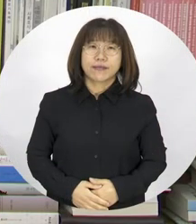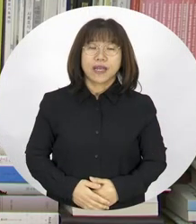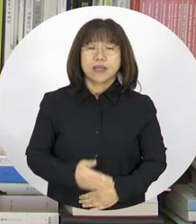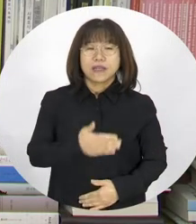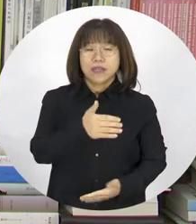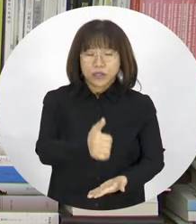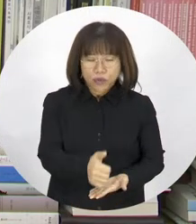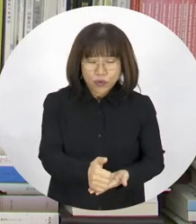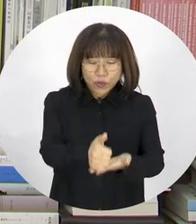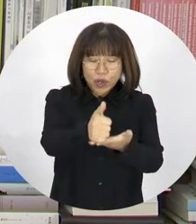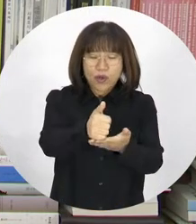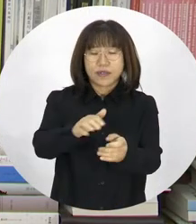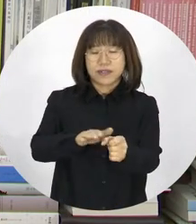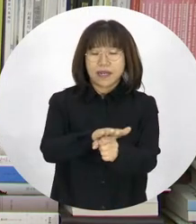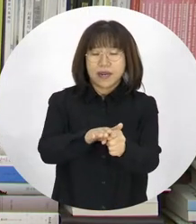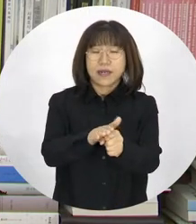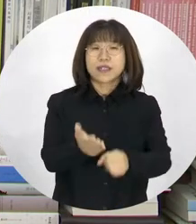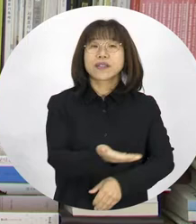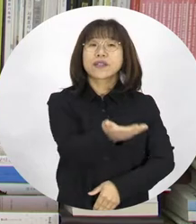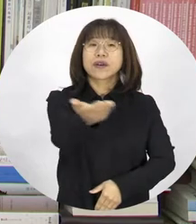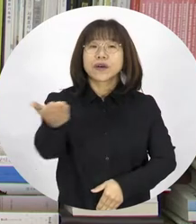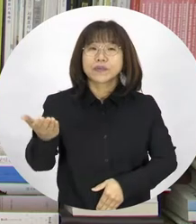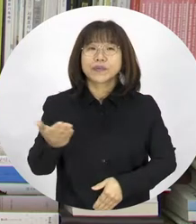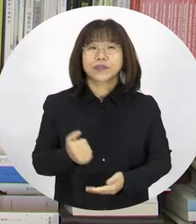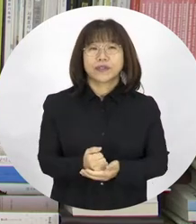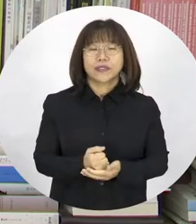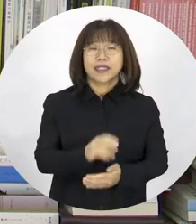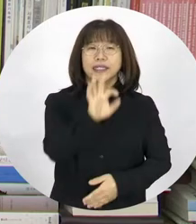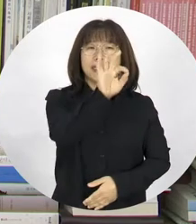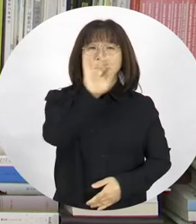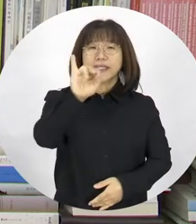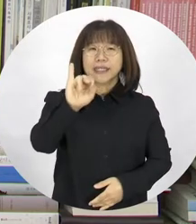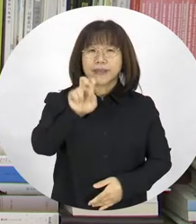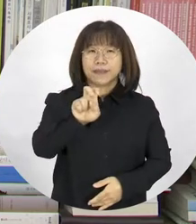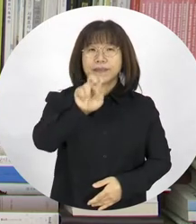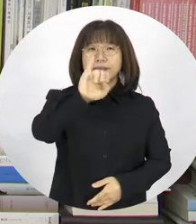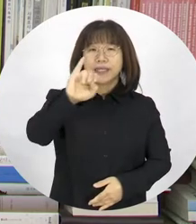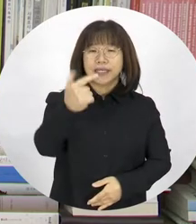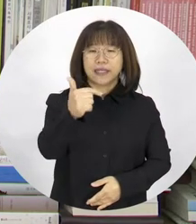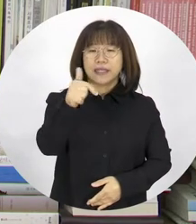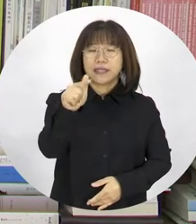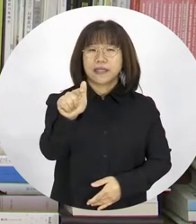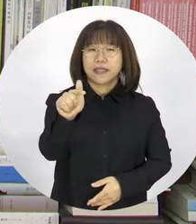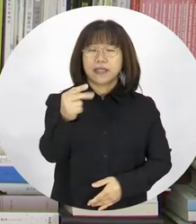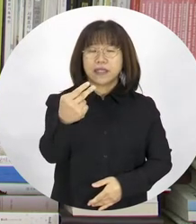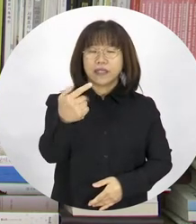존경하고 사랑하는 강서구민 여러분, 이민년 새 아침이 밝았습니다.